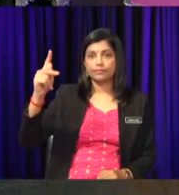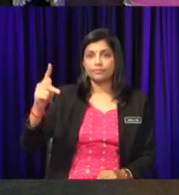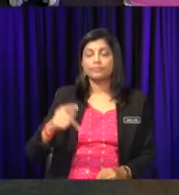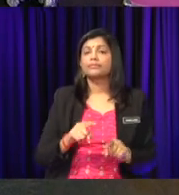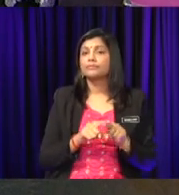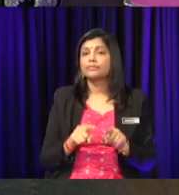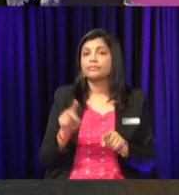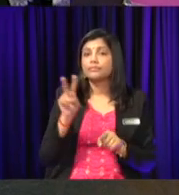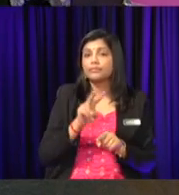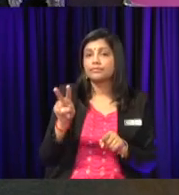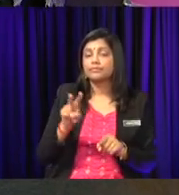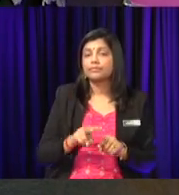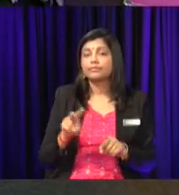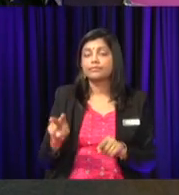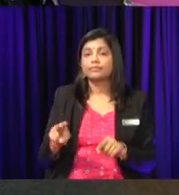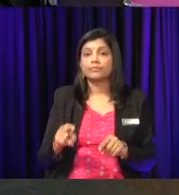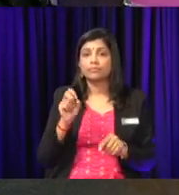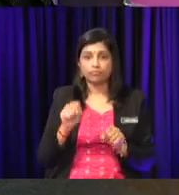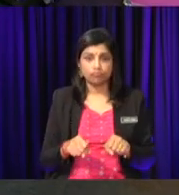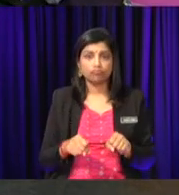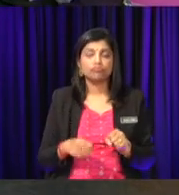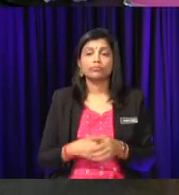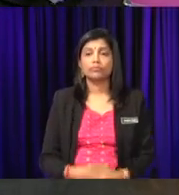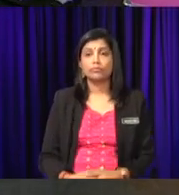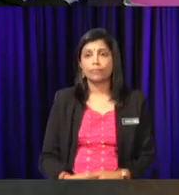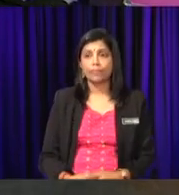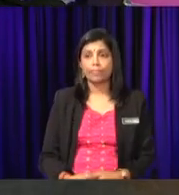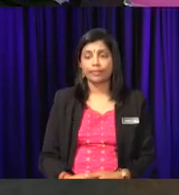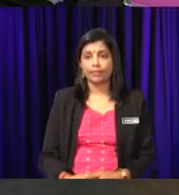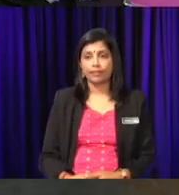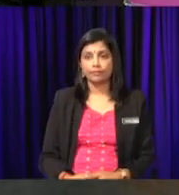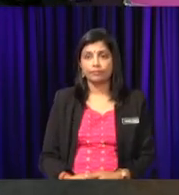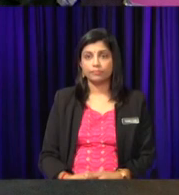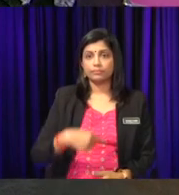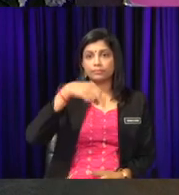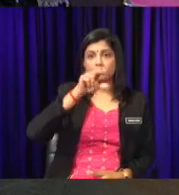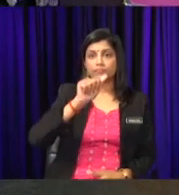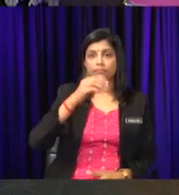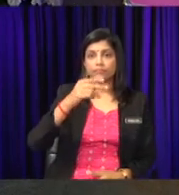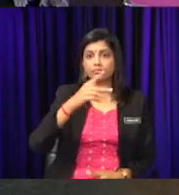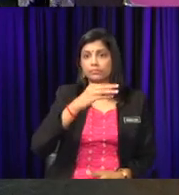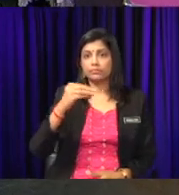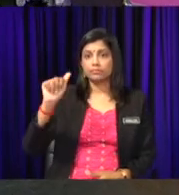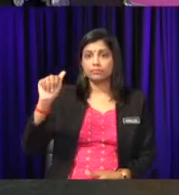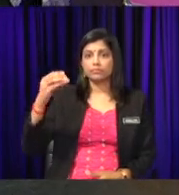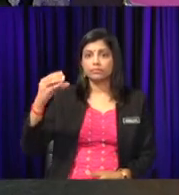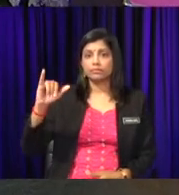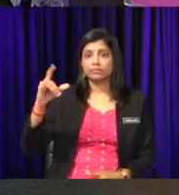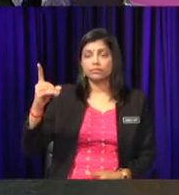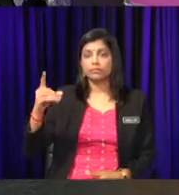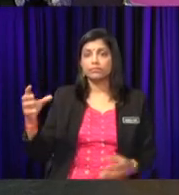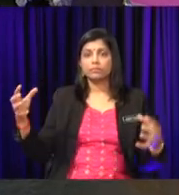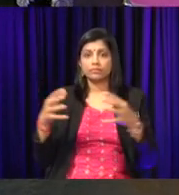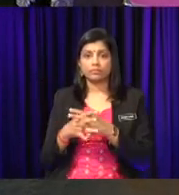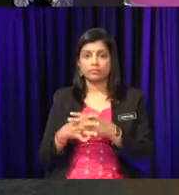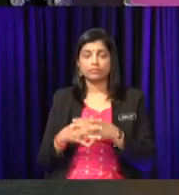bahan digalakkan mereka mengaplikasikan kedua-dua teknik inilah Oke baik sekarang ini kita nak Coba